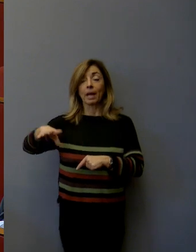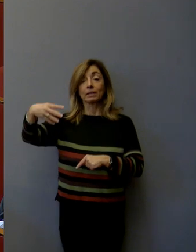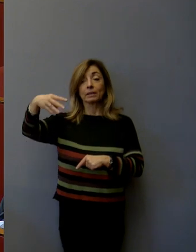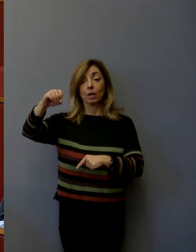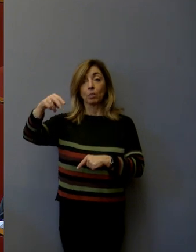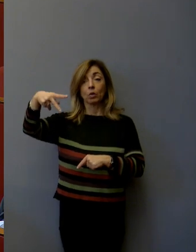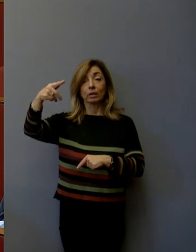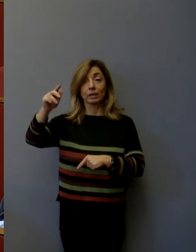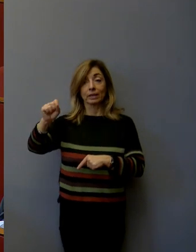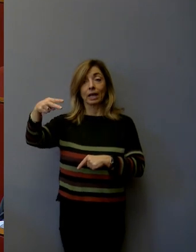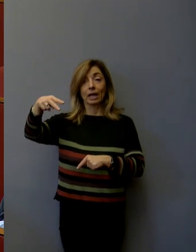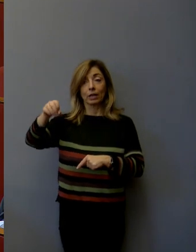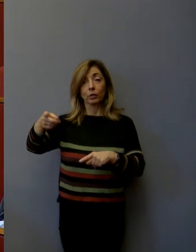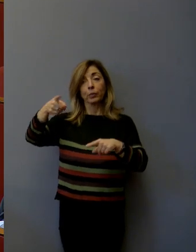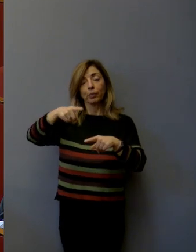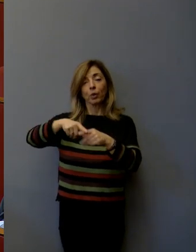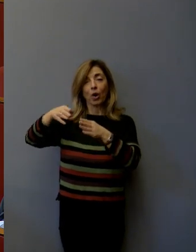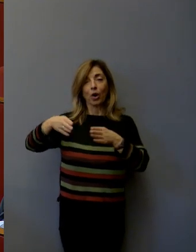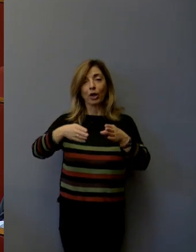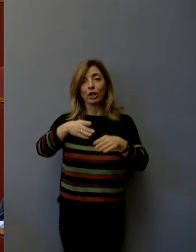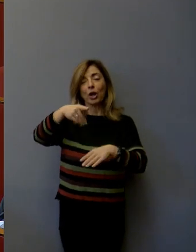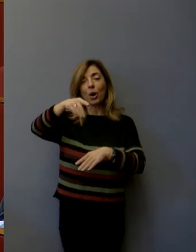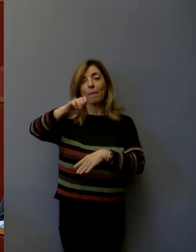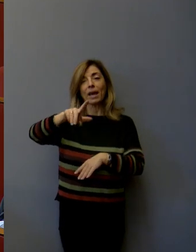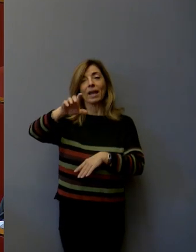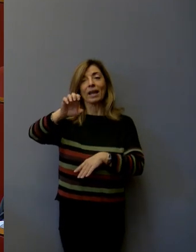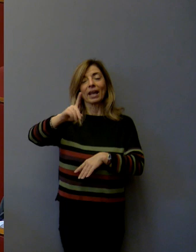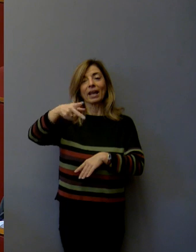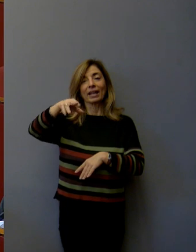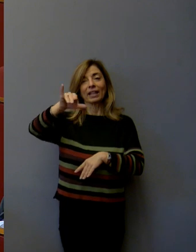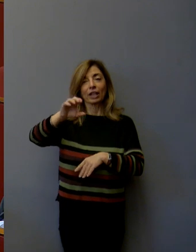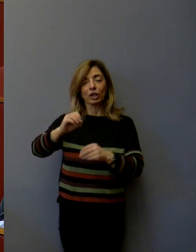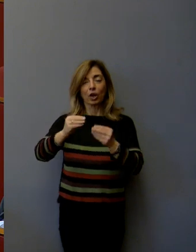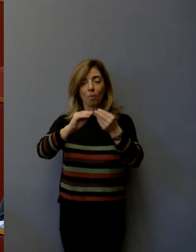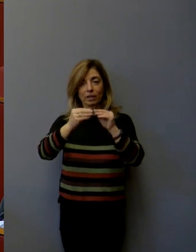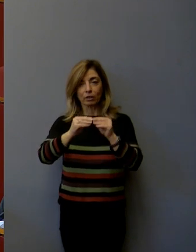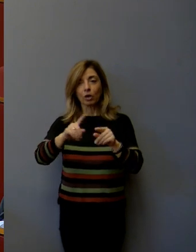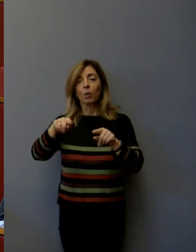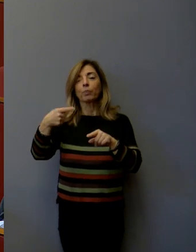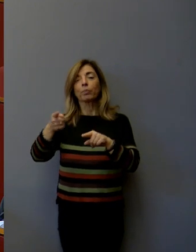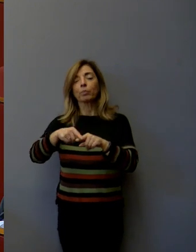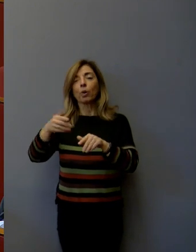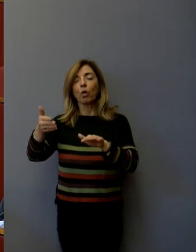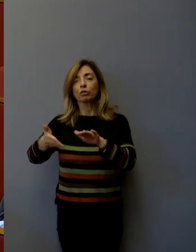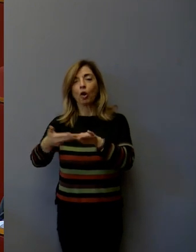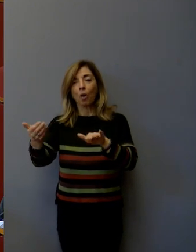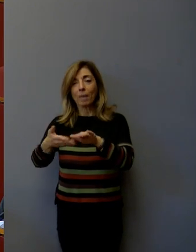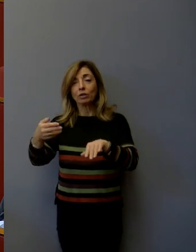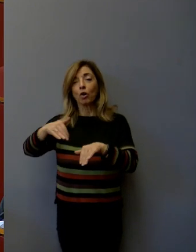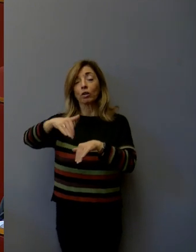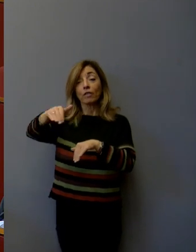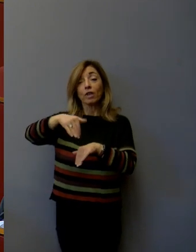manutenzione del Rio pellegrino su tutto il versante di Belvedere lo scolmatore di via Pellegrini lo scolmatore di via